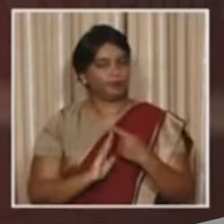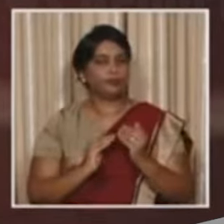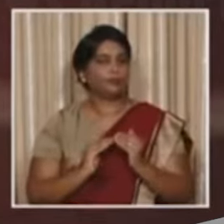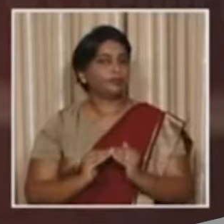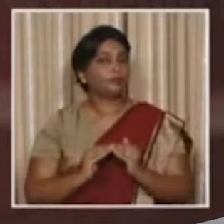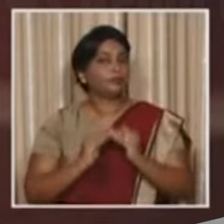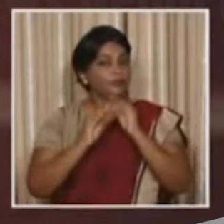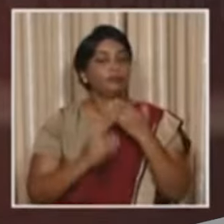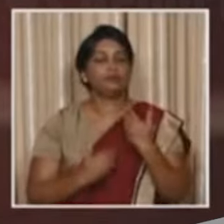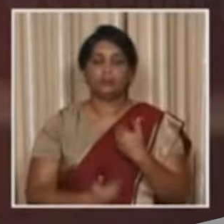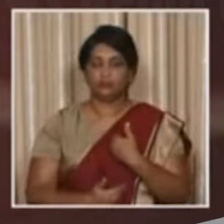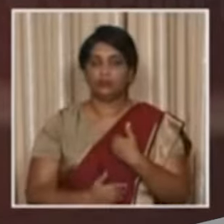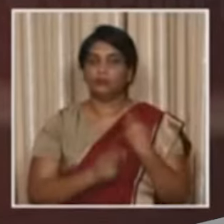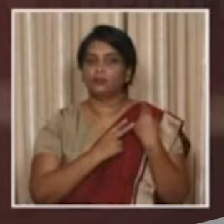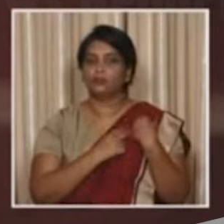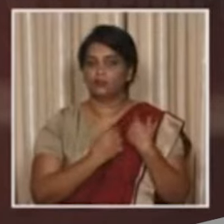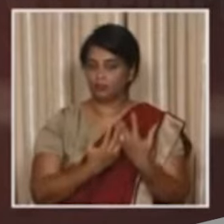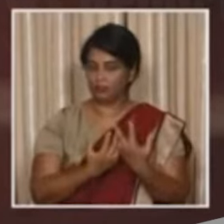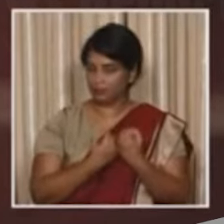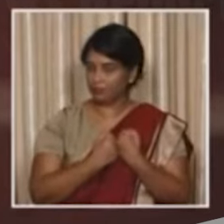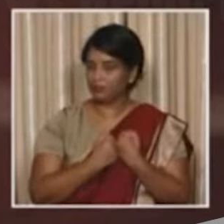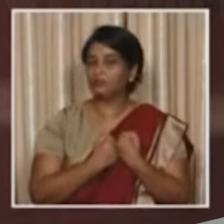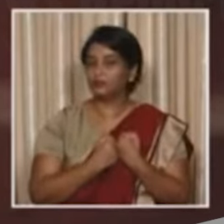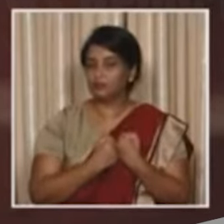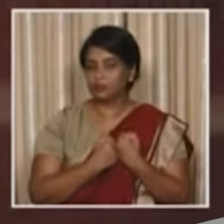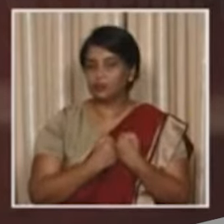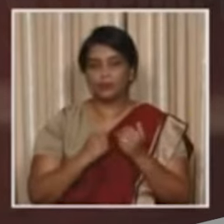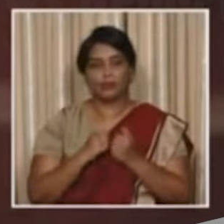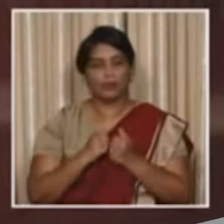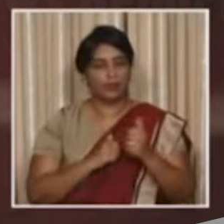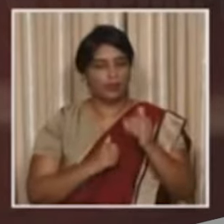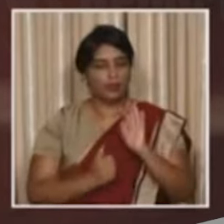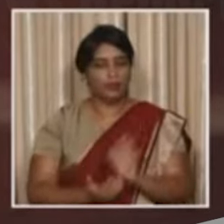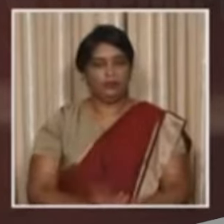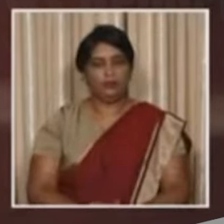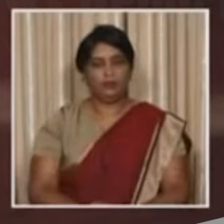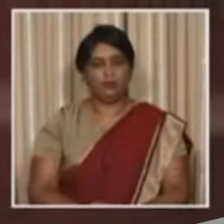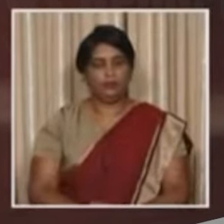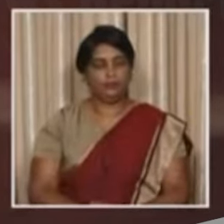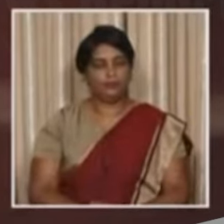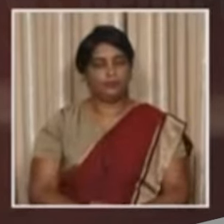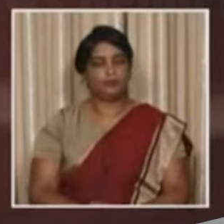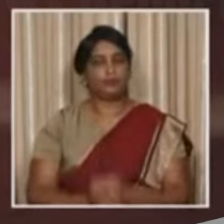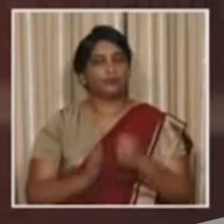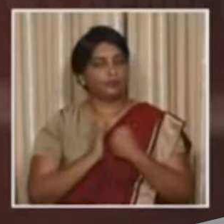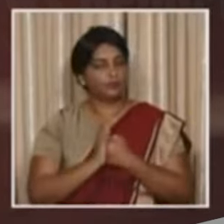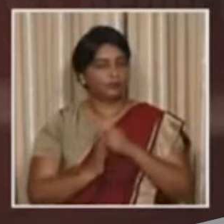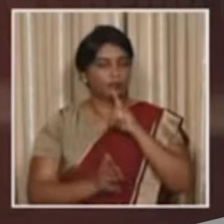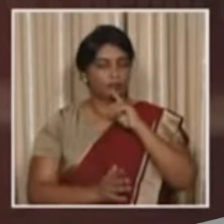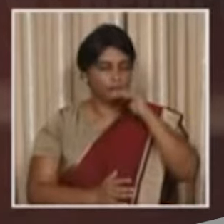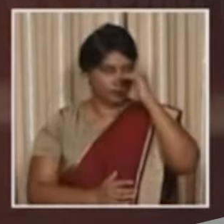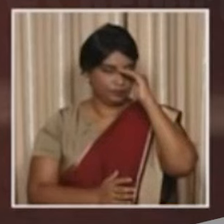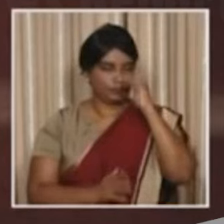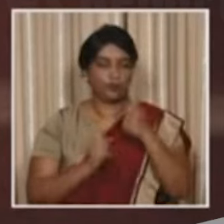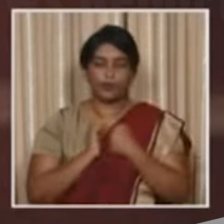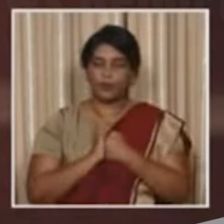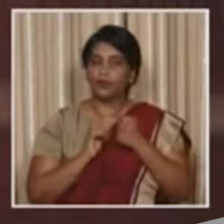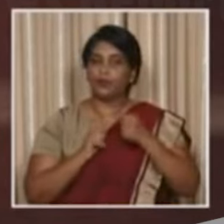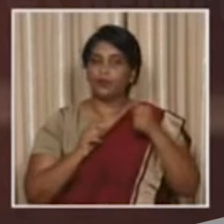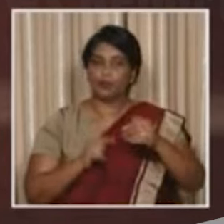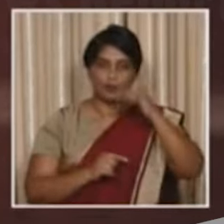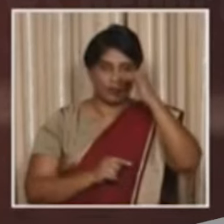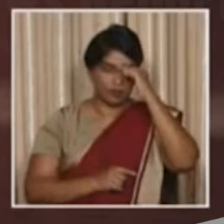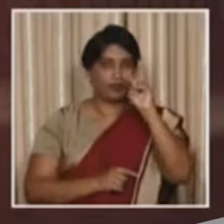ගන්න තමයි අපි මේ වගකීම බාර අරගෙන කටයුතු කරගෙන යන්නේ. ගරු කථානායකතුමනි, ගරු විපක්ෂ